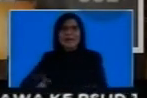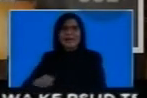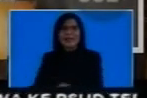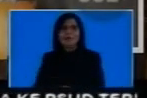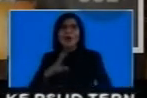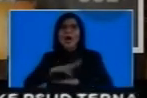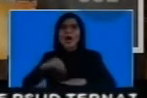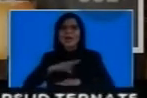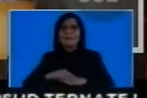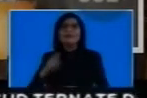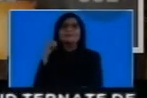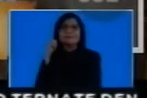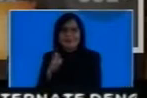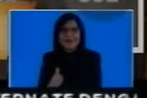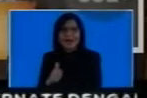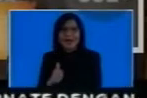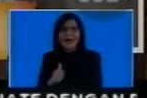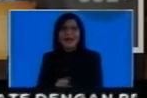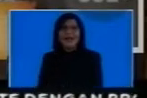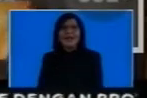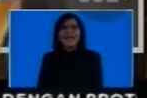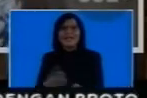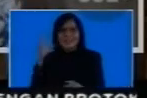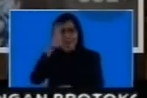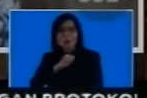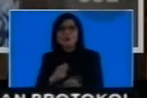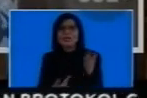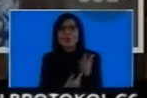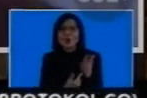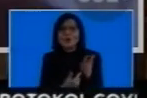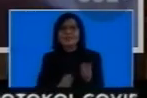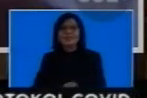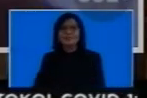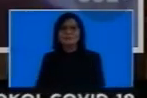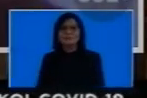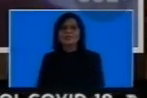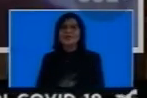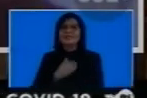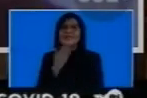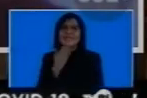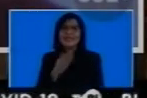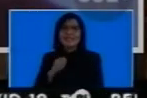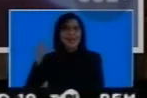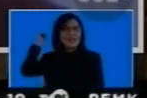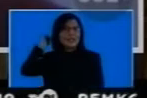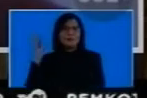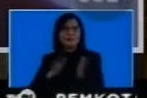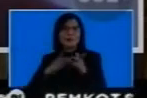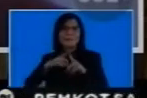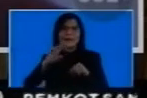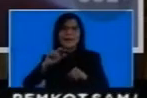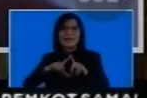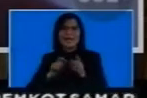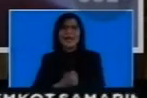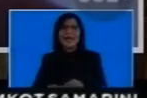anak-anak kita secara natural mereka itu beradaptasi terhadap teknologi. Mungkin saya ingin tanyakan sama Ibu Maria sekarang di